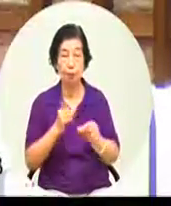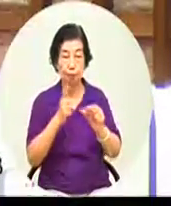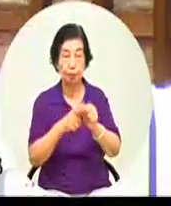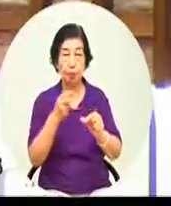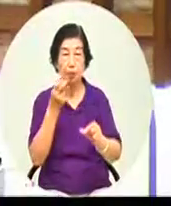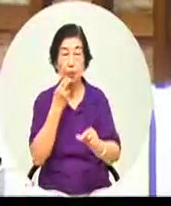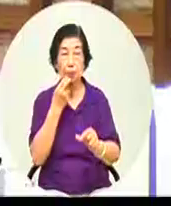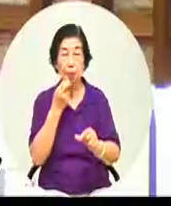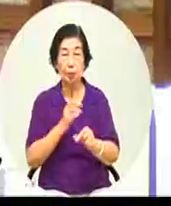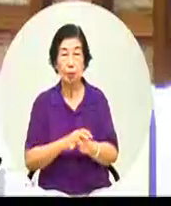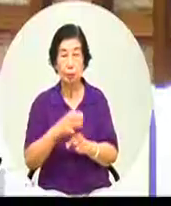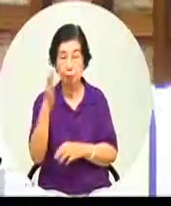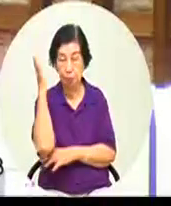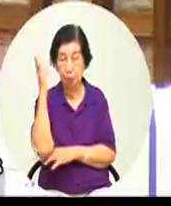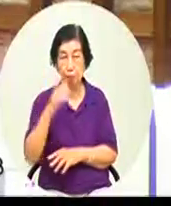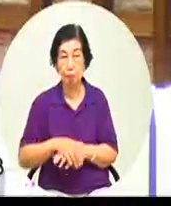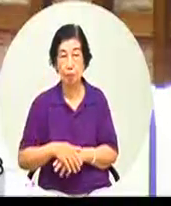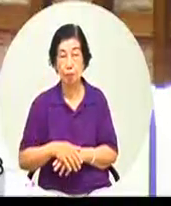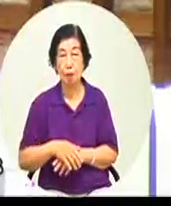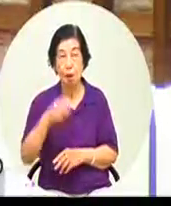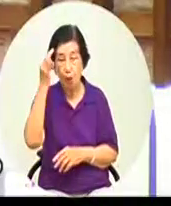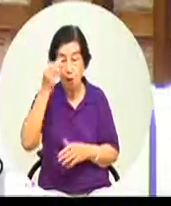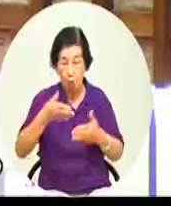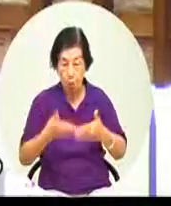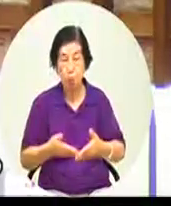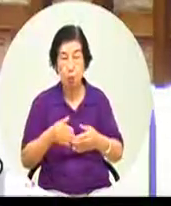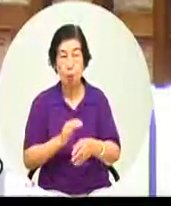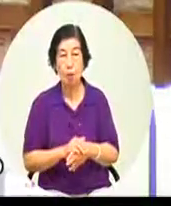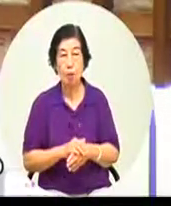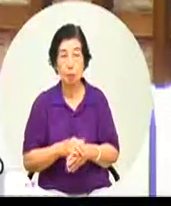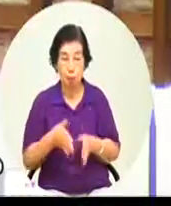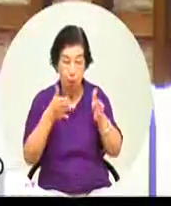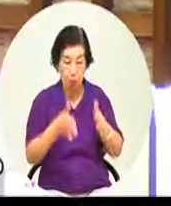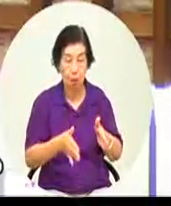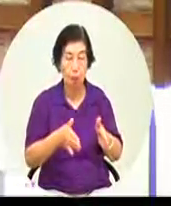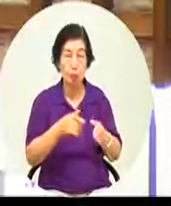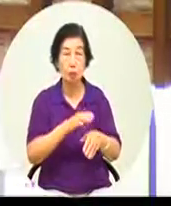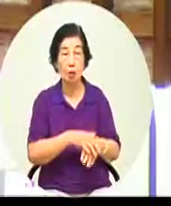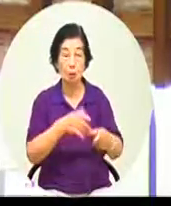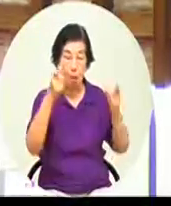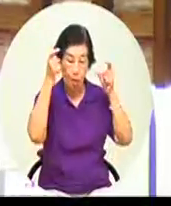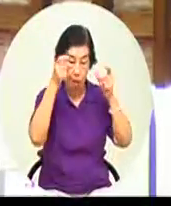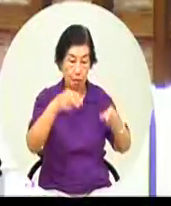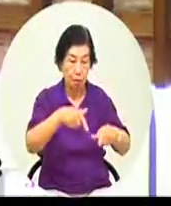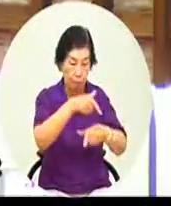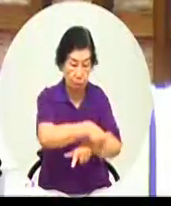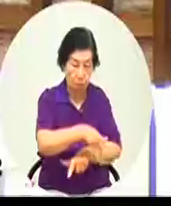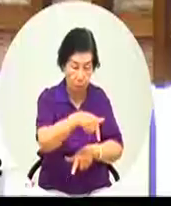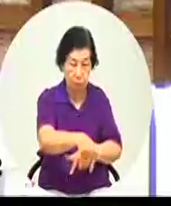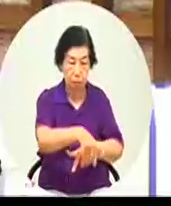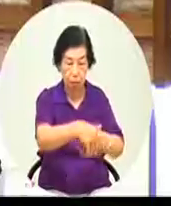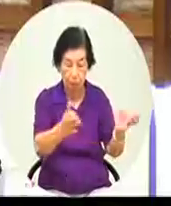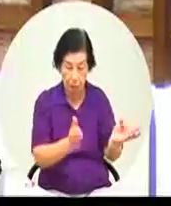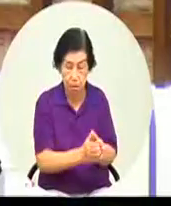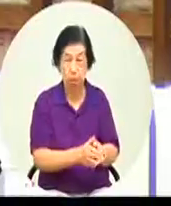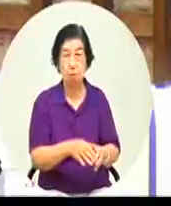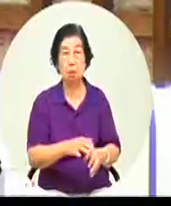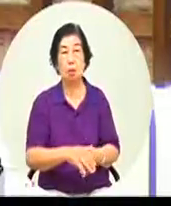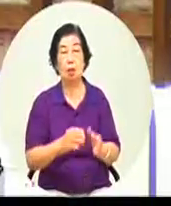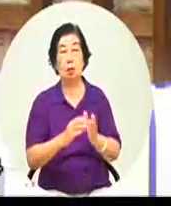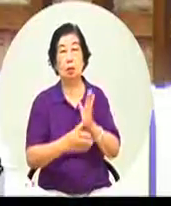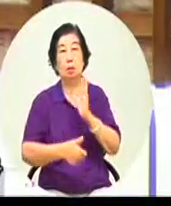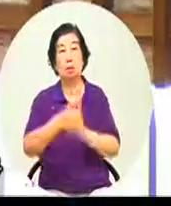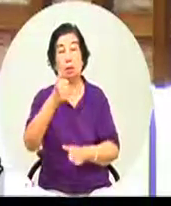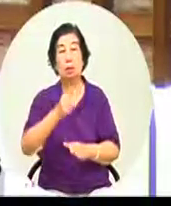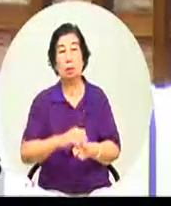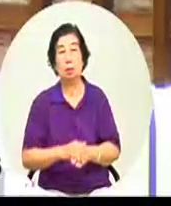在重视这个南向政策哈。啊，所以我们在讲哈，安尼局长哈，对咱高雄地区啊南向